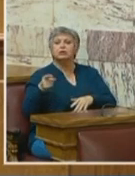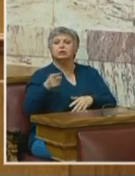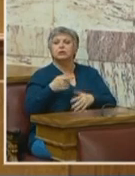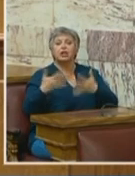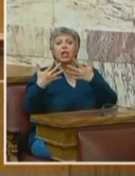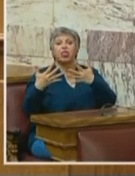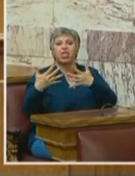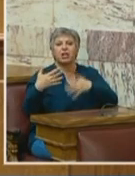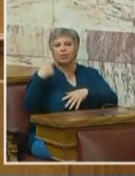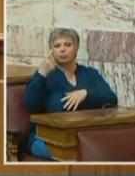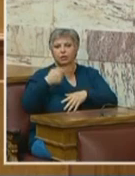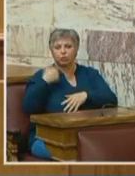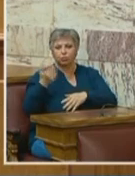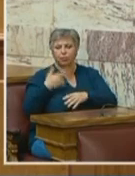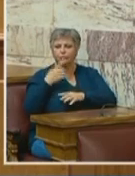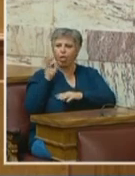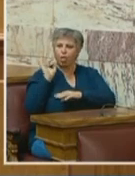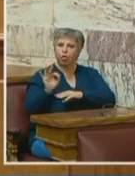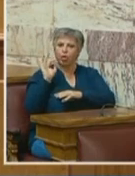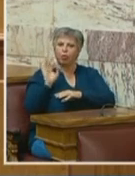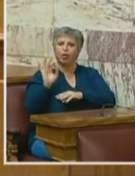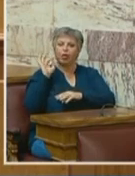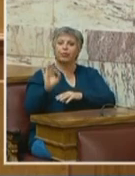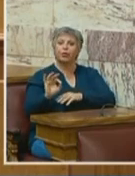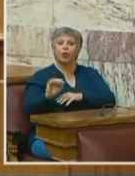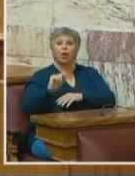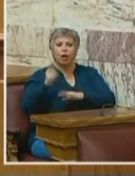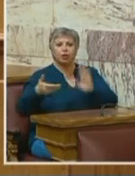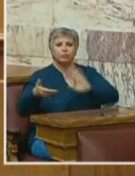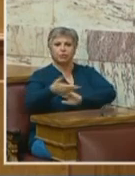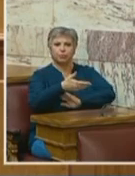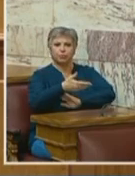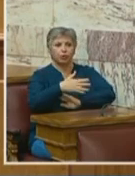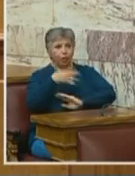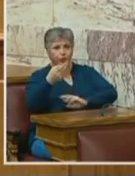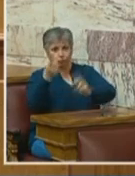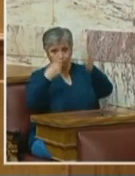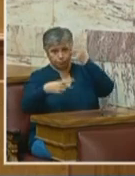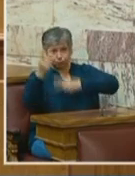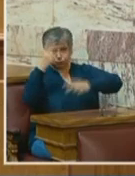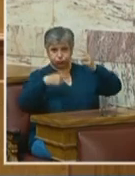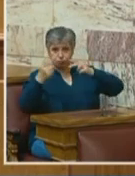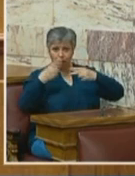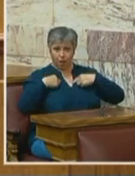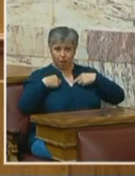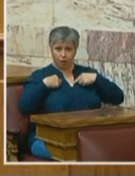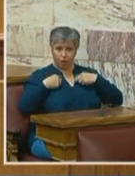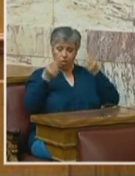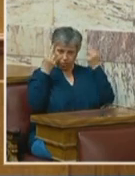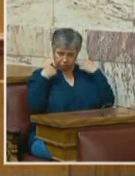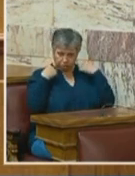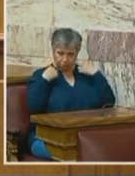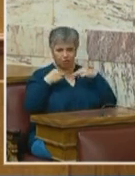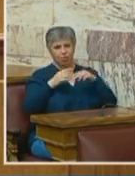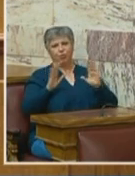πρώτα απ' όλα αυτοί οι οποίοι συκοφαντήθηκαν. Μια δικαιοσύνη την οποία εσείς